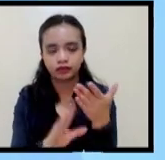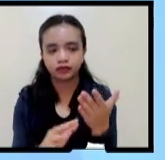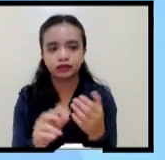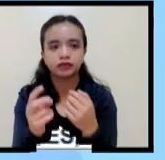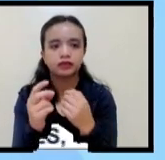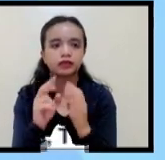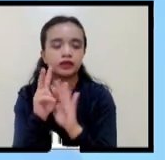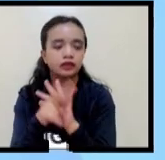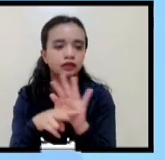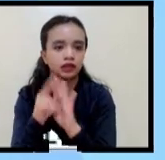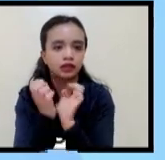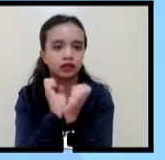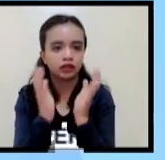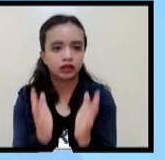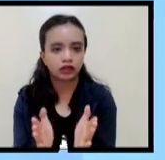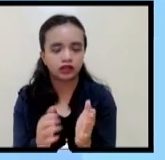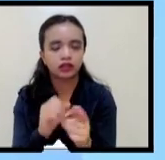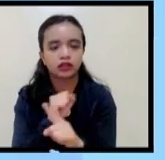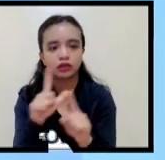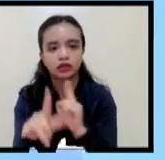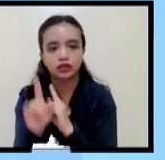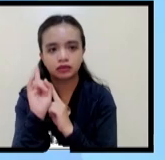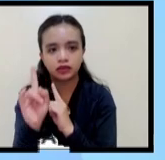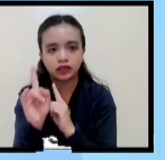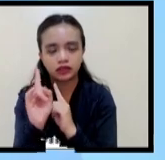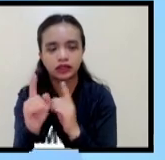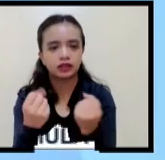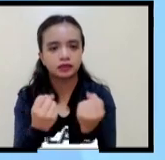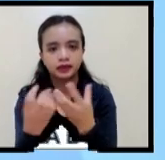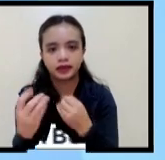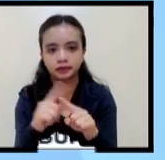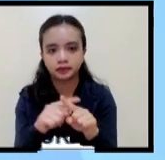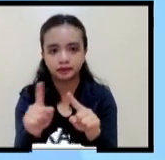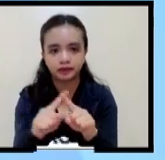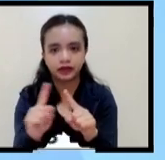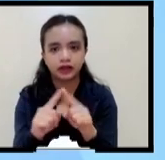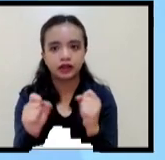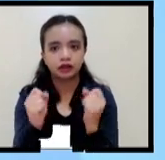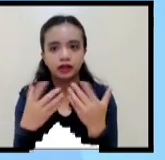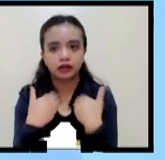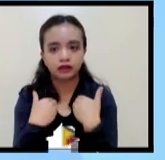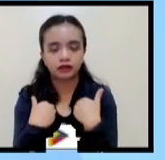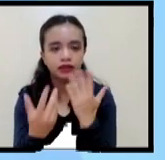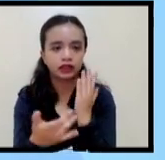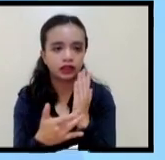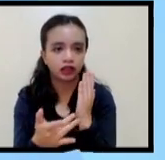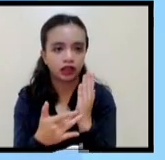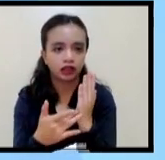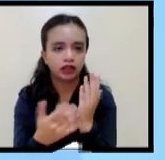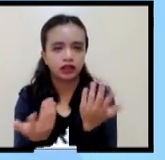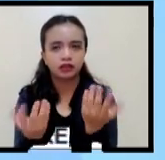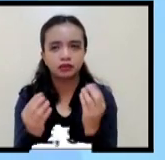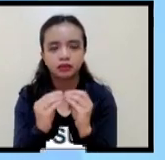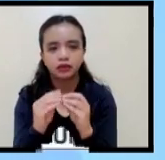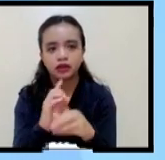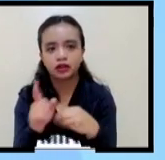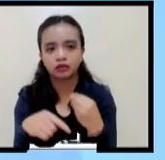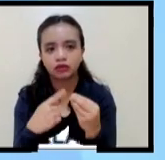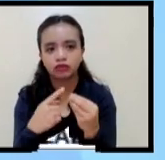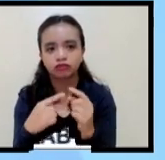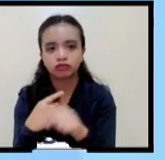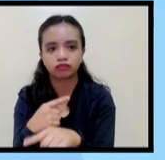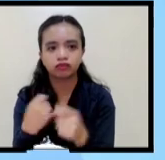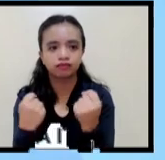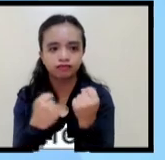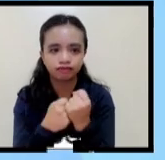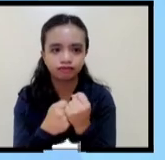editor, social media marketer, content strategist, at marami pang iba. And then meron din naman tayong mga technical, kumbaga more on IT na yon,